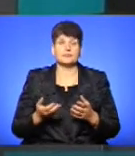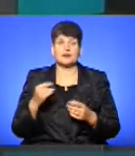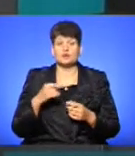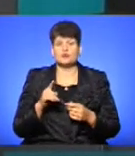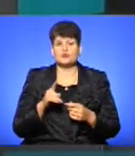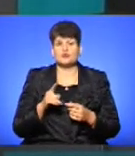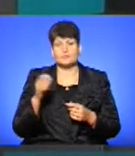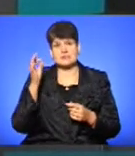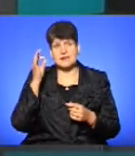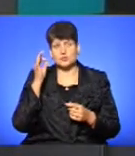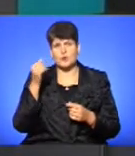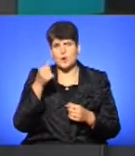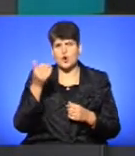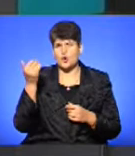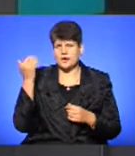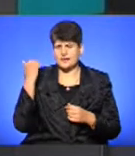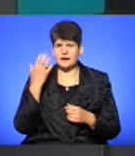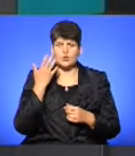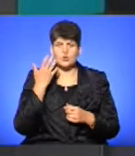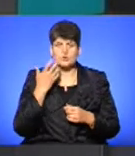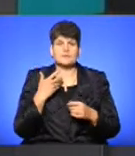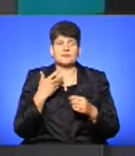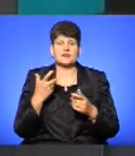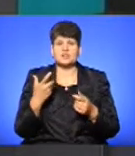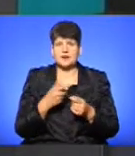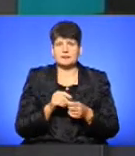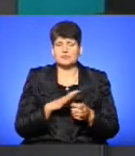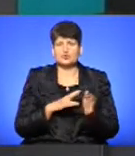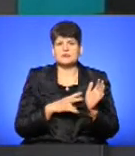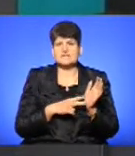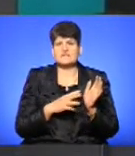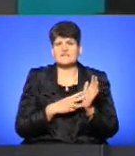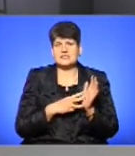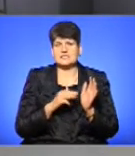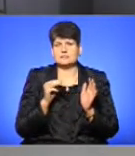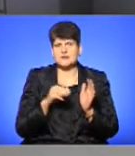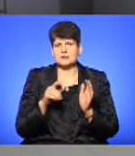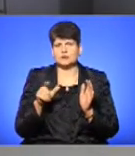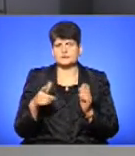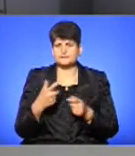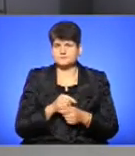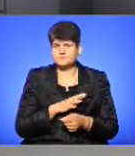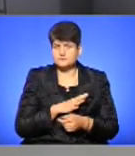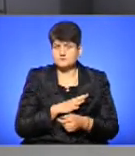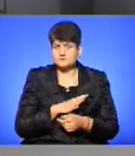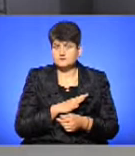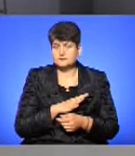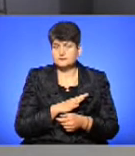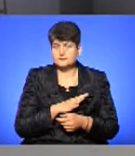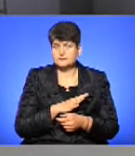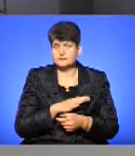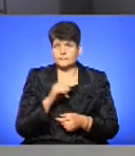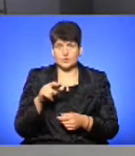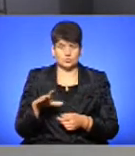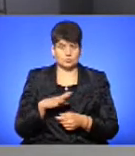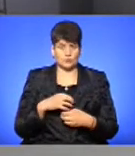ми згадуємо роки, в які в підсезон щеплювалося і 7, і 8 тисяч осіб. Відповідно, люди